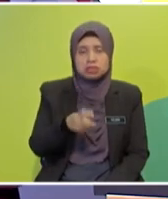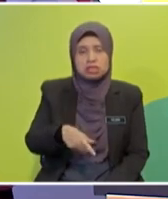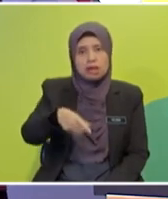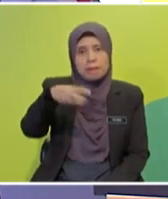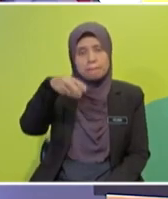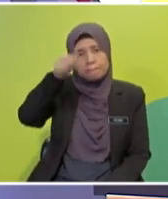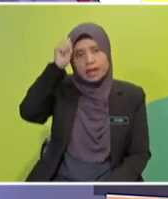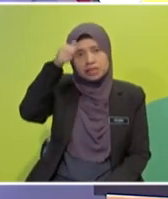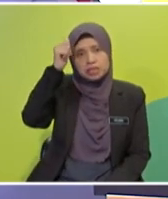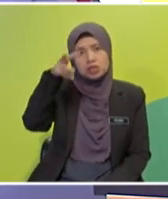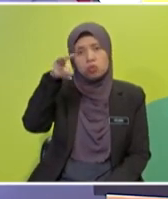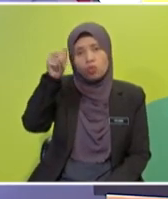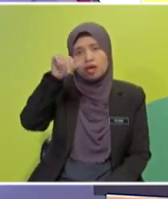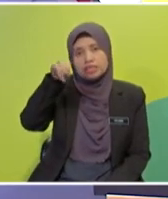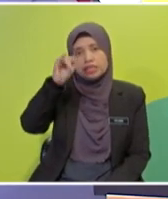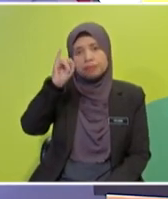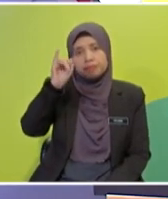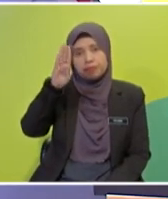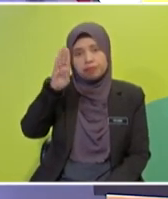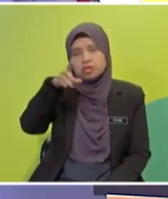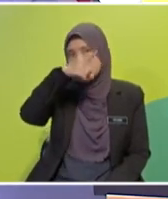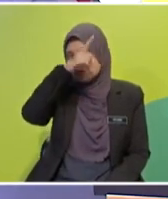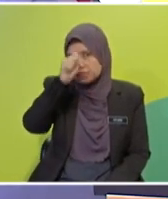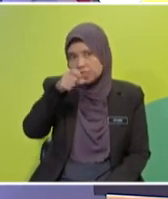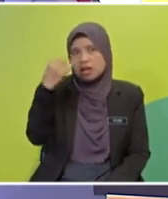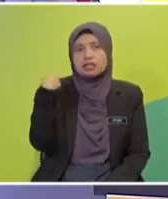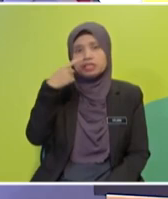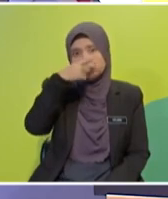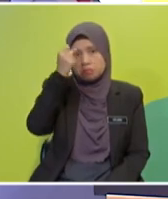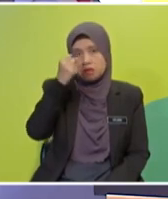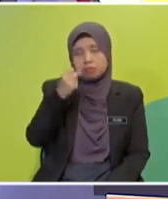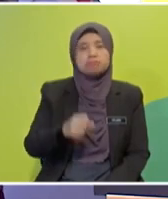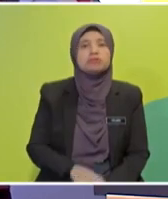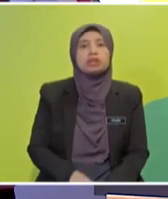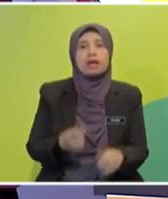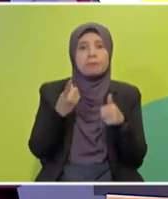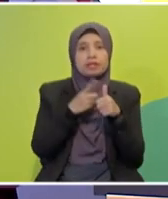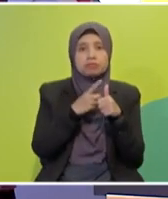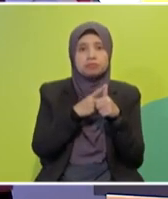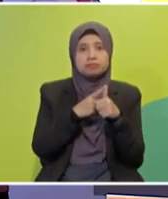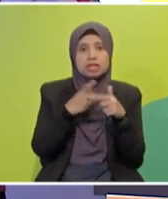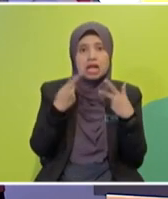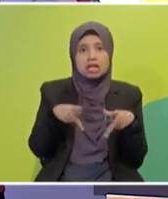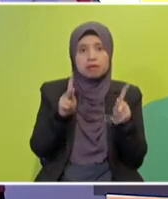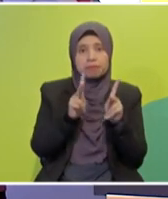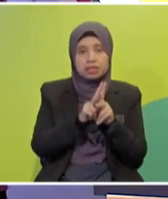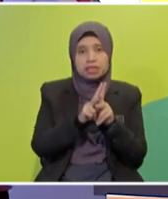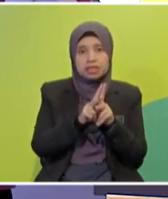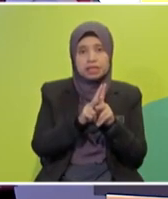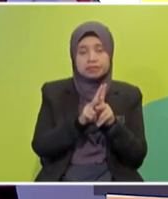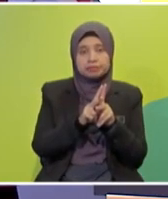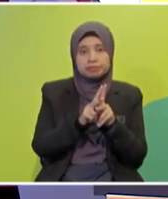besar? Mesti ada sebabnya yang Allah suruh kita buat melakukannya. Okey, yang pertama, kepentingan